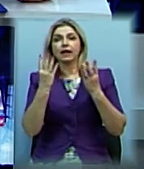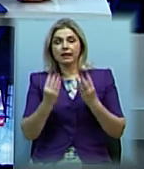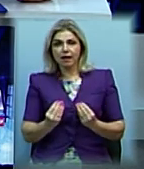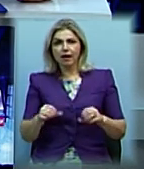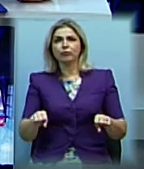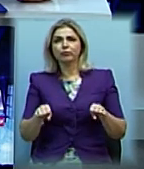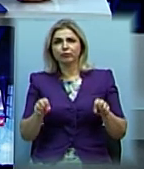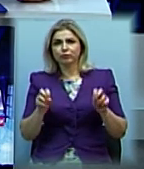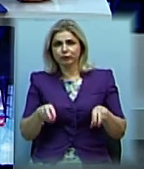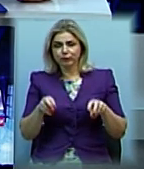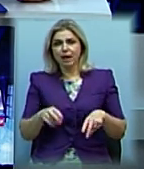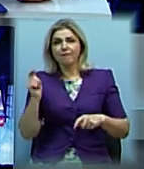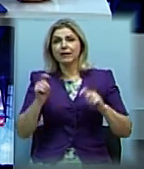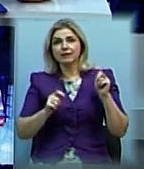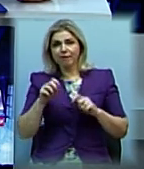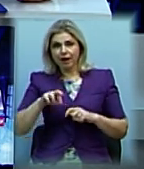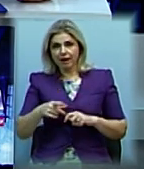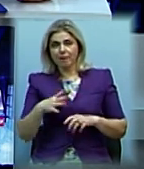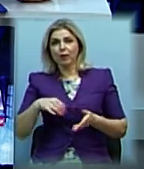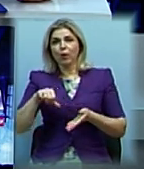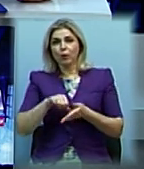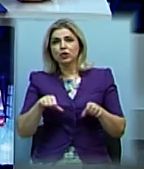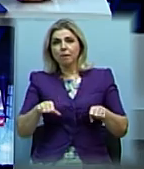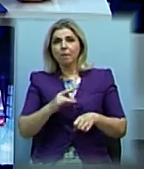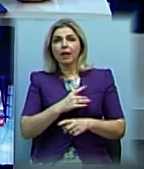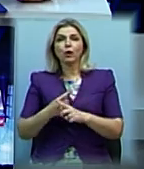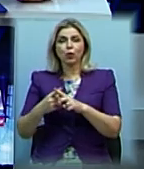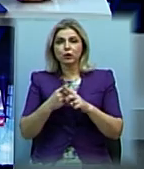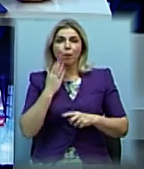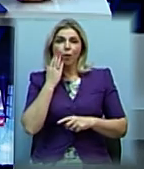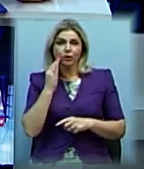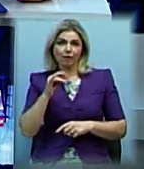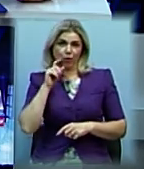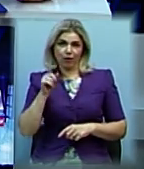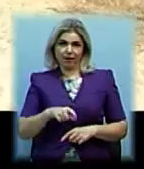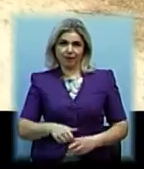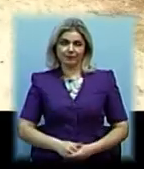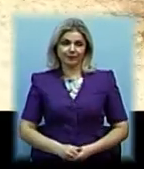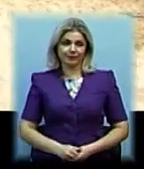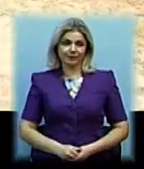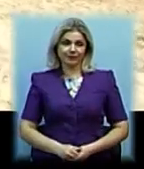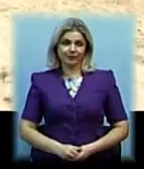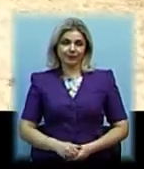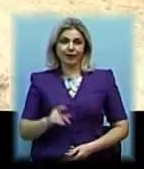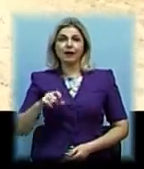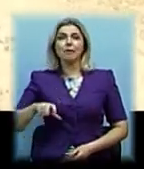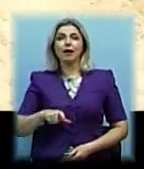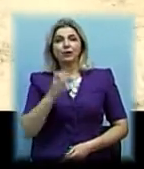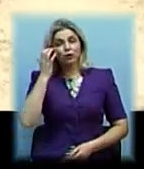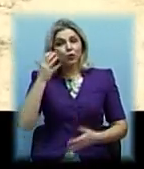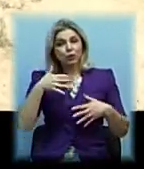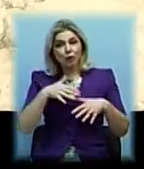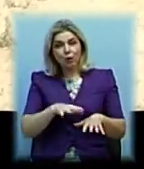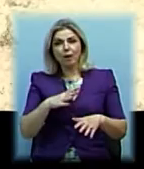байкерський моторок-фестиваль. Участь взяли мотоциклісти з Білорусі, Молдови та України. На березі Чорного моря